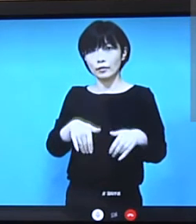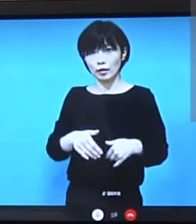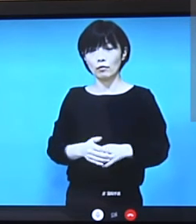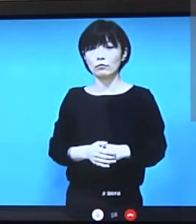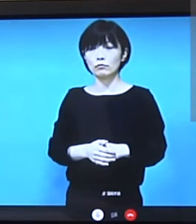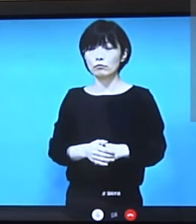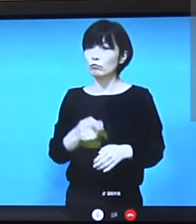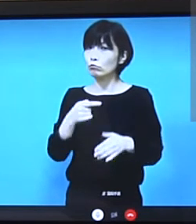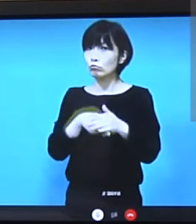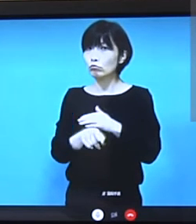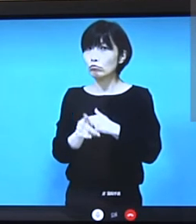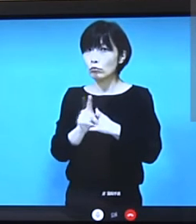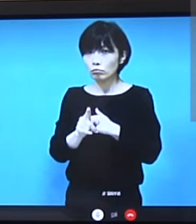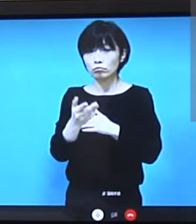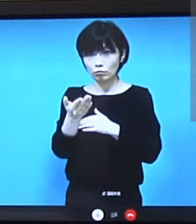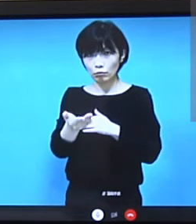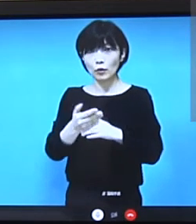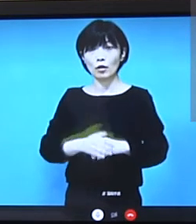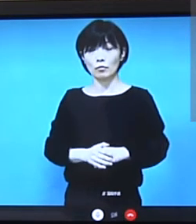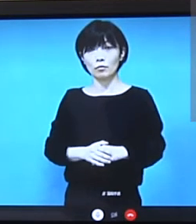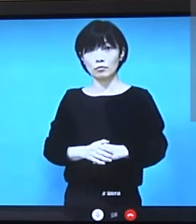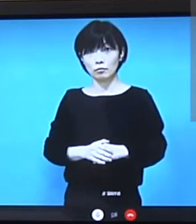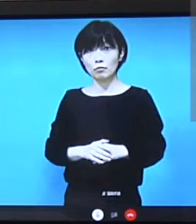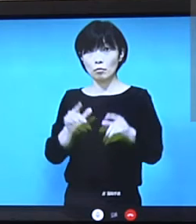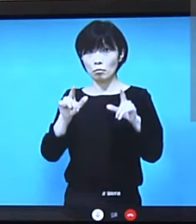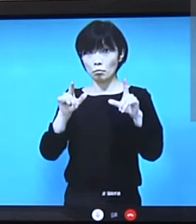抗原検査が陽性となったということについてですか。